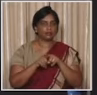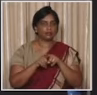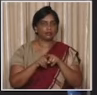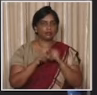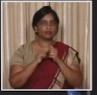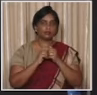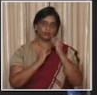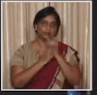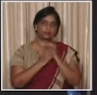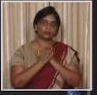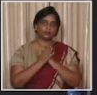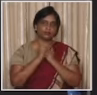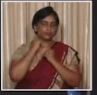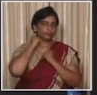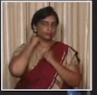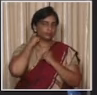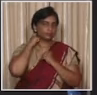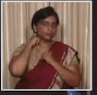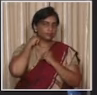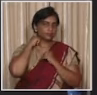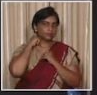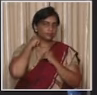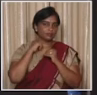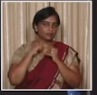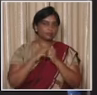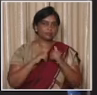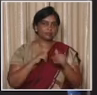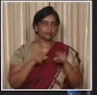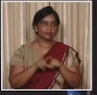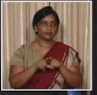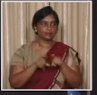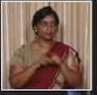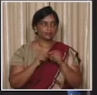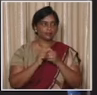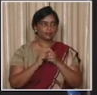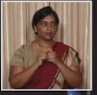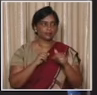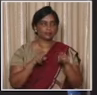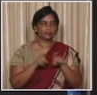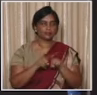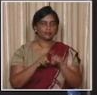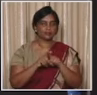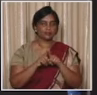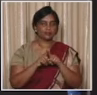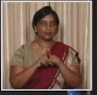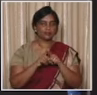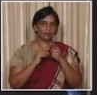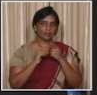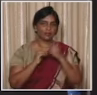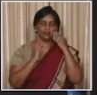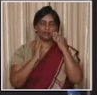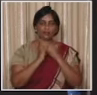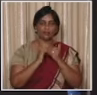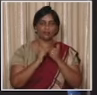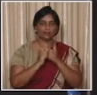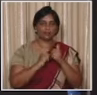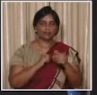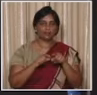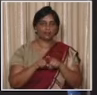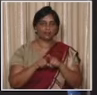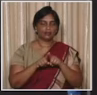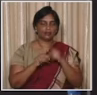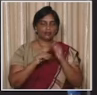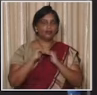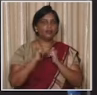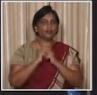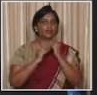කරලා තියෙන්නේ. ඉතින් බොහොම මම ස්තුතිවන්ත වෙනවා සිරුම නිලධාරින්ට. ඒ වගේ ග්‍රාන්ට් එකක් ලංකාවට ලබා ගන්න ලේසි නෑ. හැබැයි ග්‍රාන්ට් එකක්